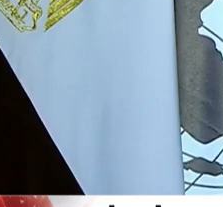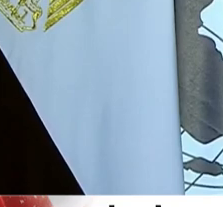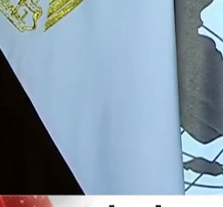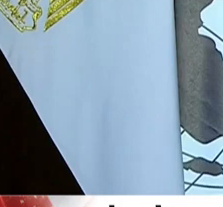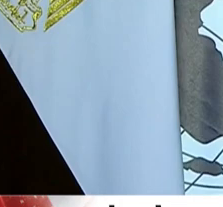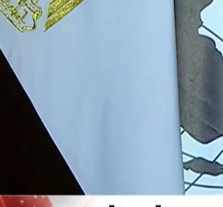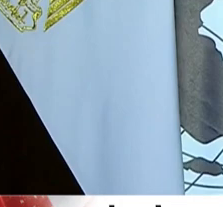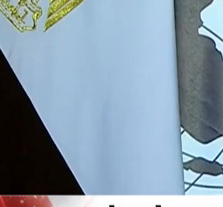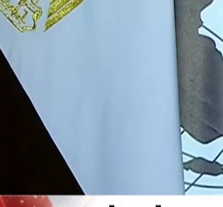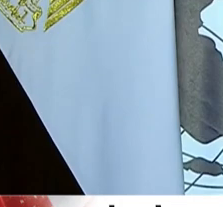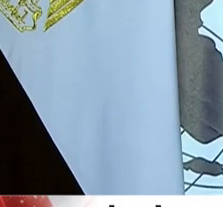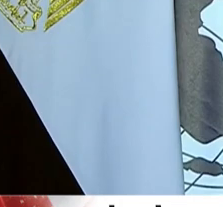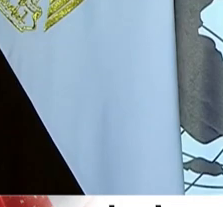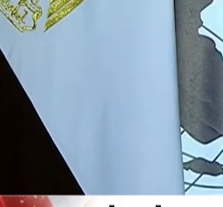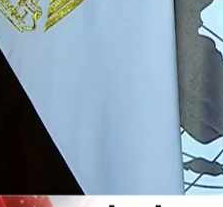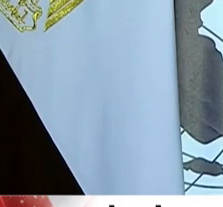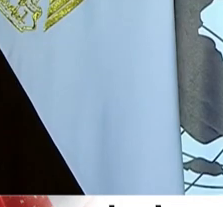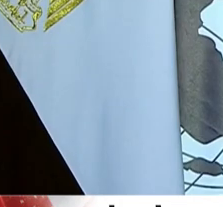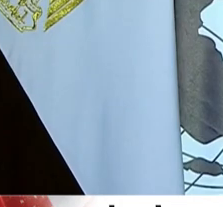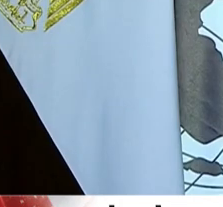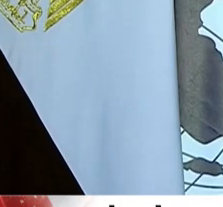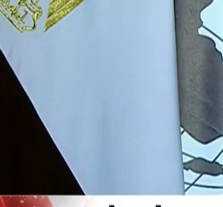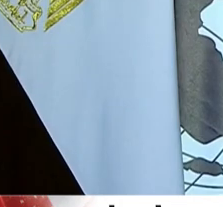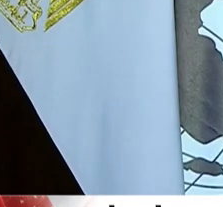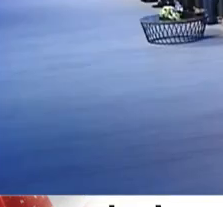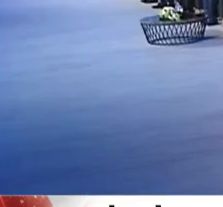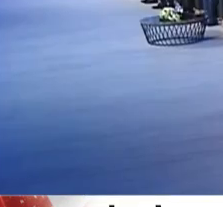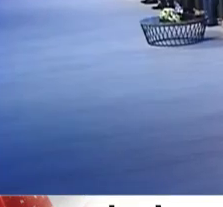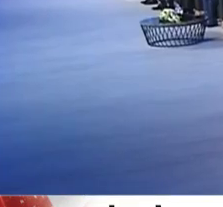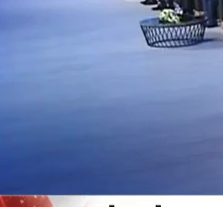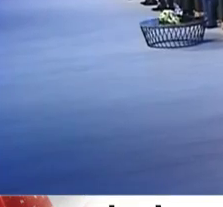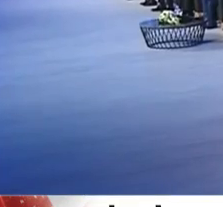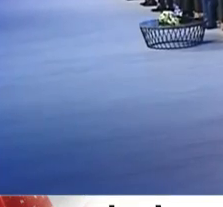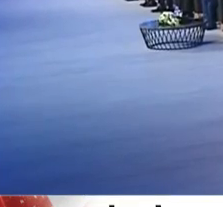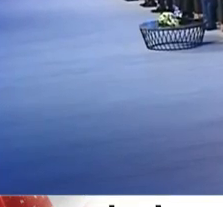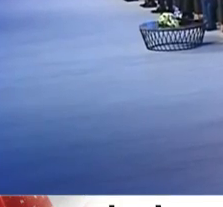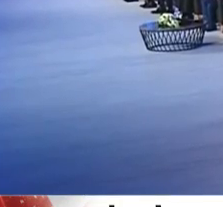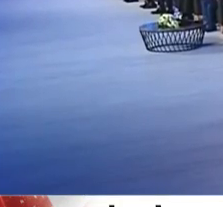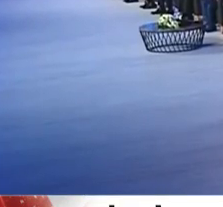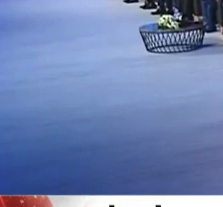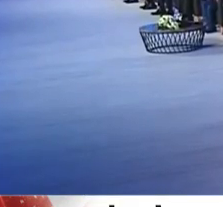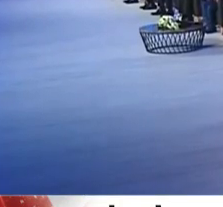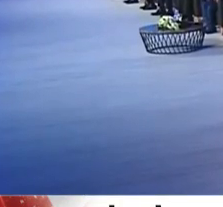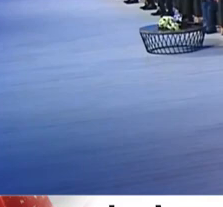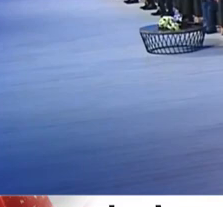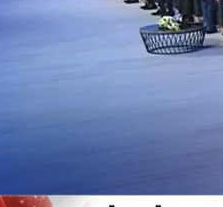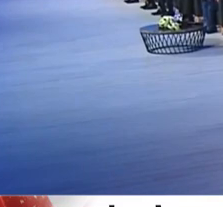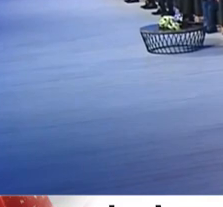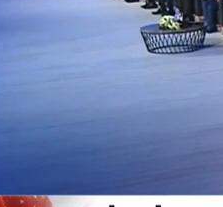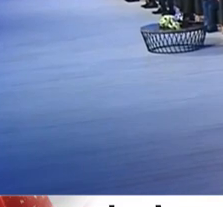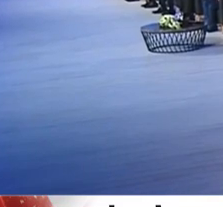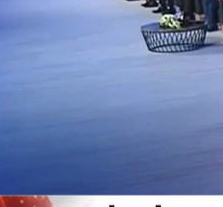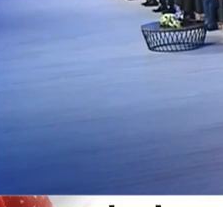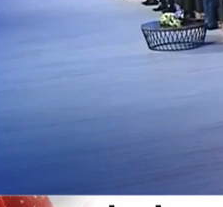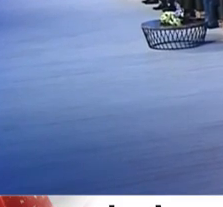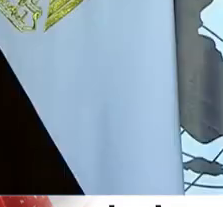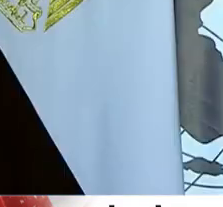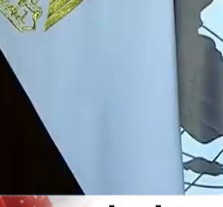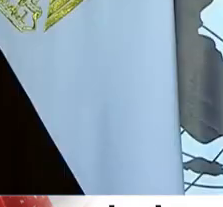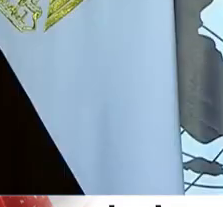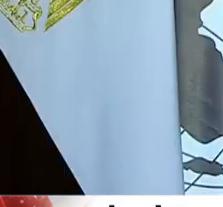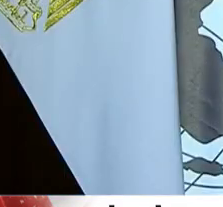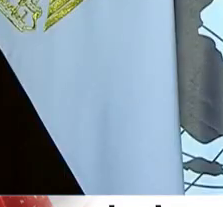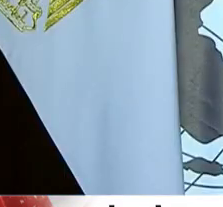هذه النسخة من الاجتماعات السنوية لبنك التنمية الإفريقي، الذي أتوجه له بالشكر على